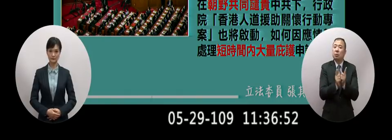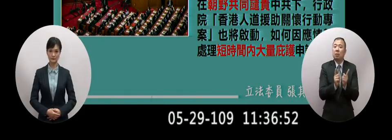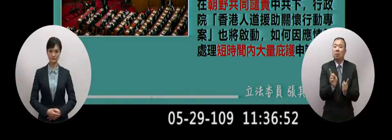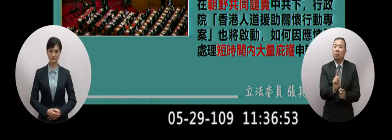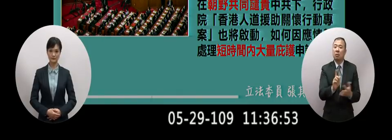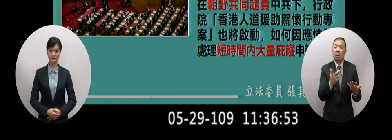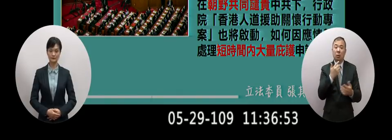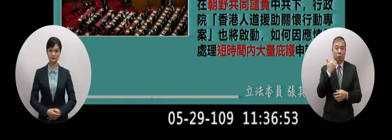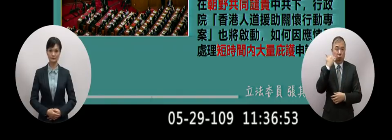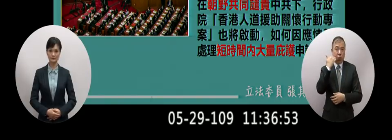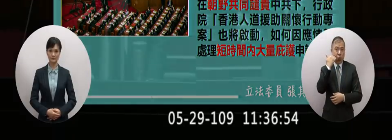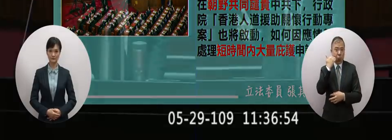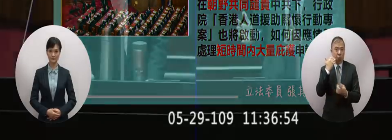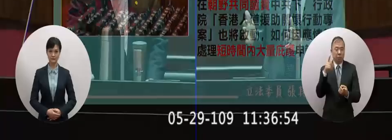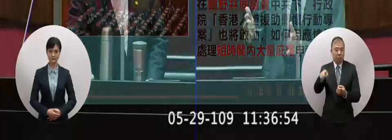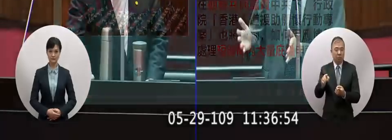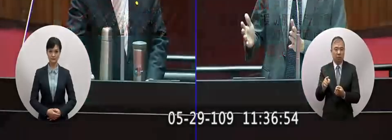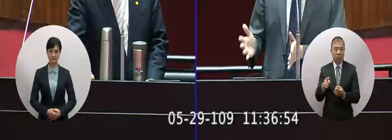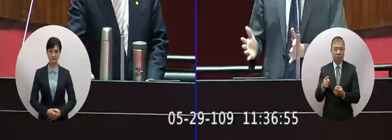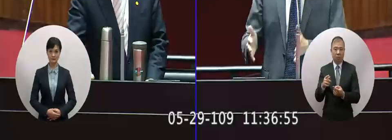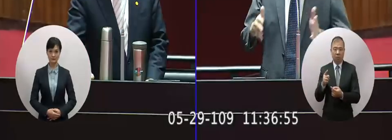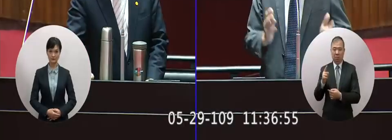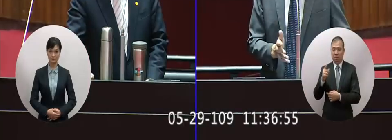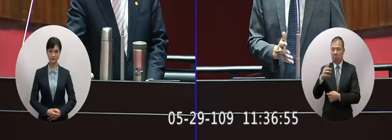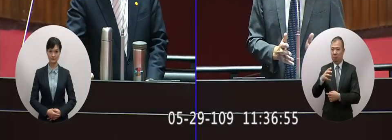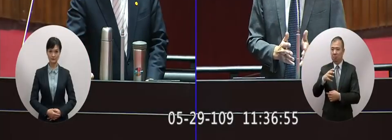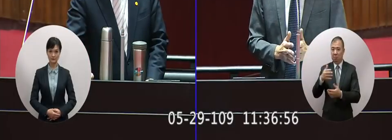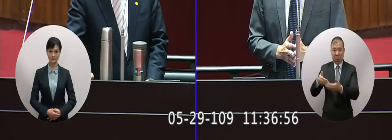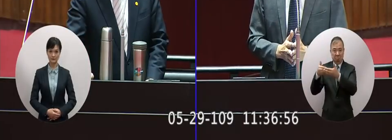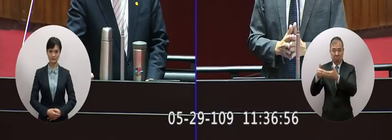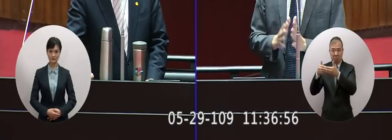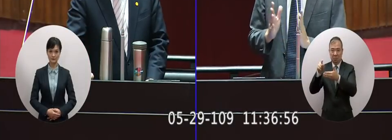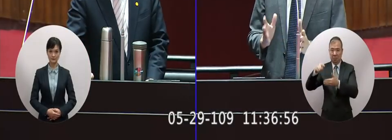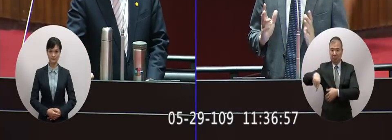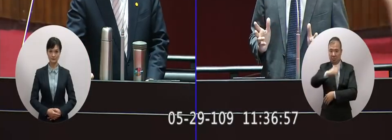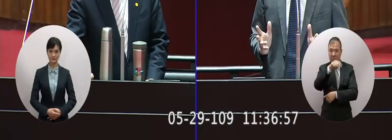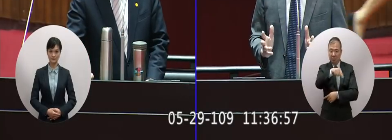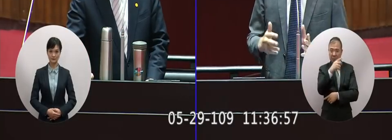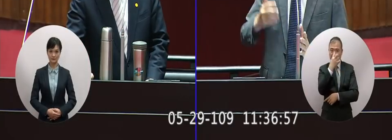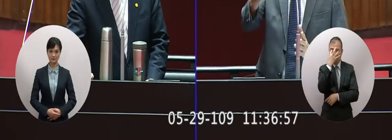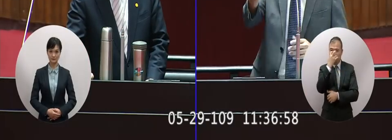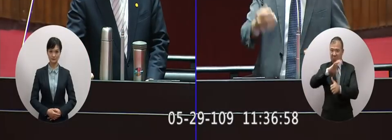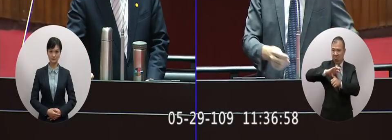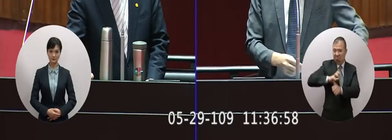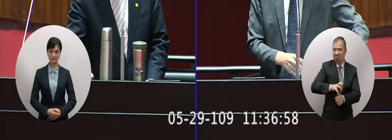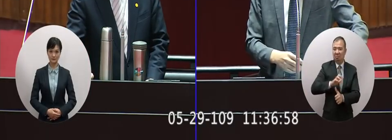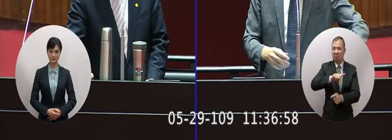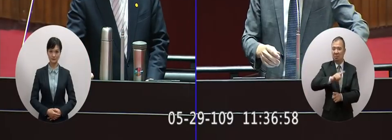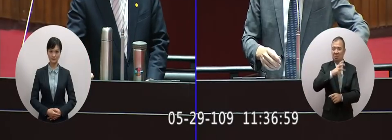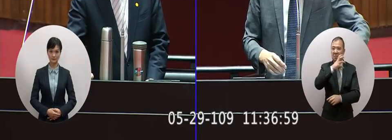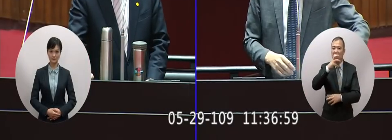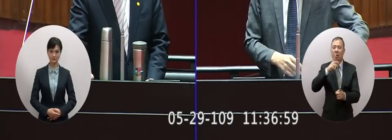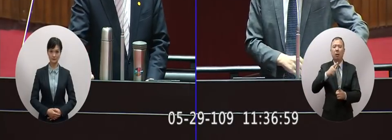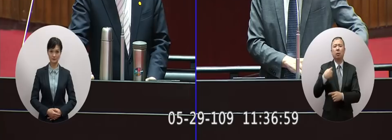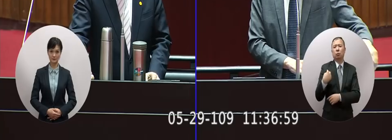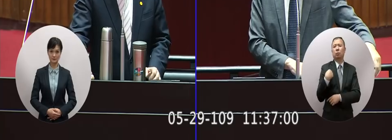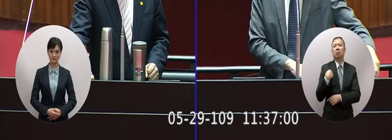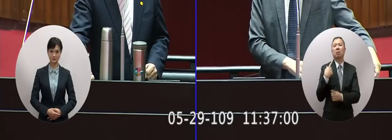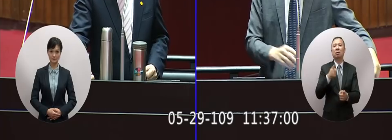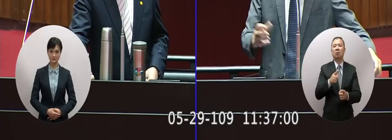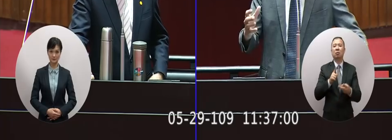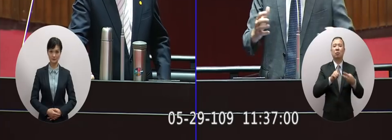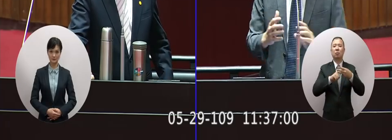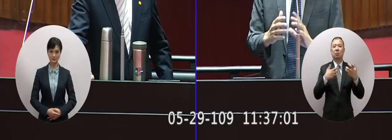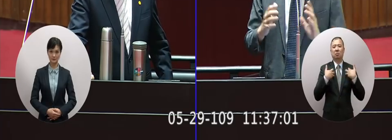量万一尤其这个中国这么压霸的做下去之后，在香港整个哈，那昨天其实也有跟主委有就教了很